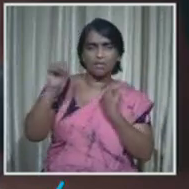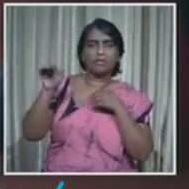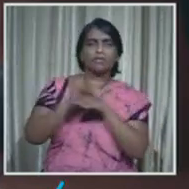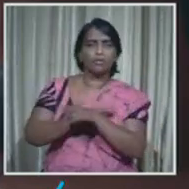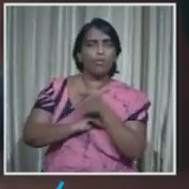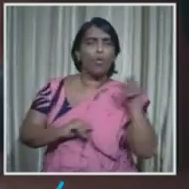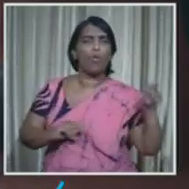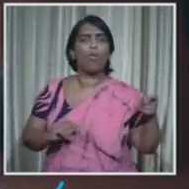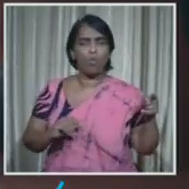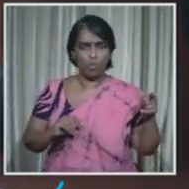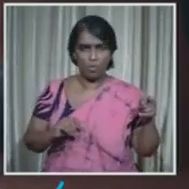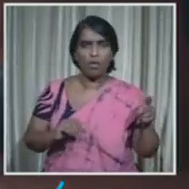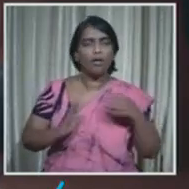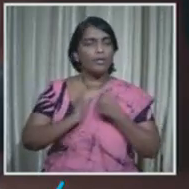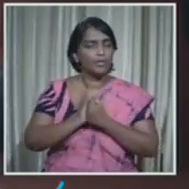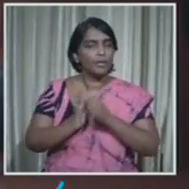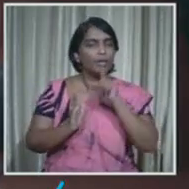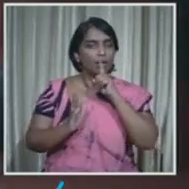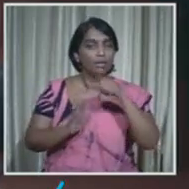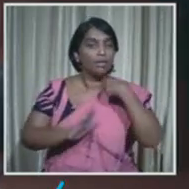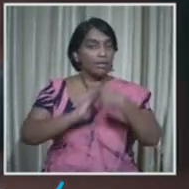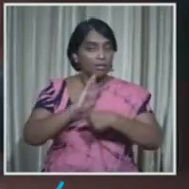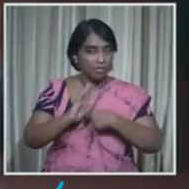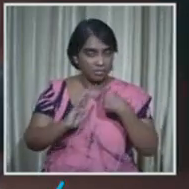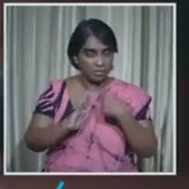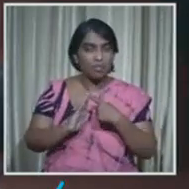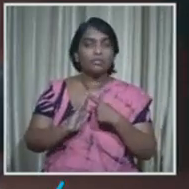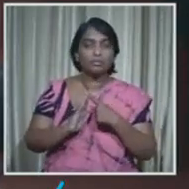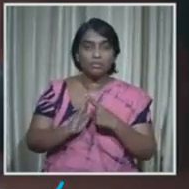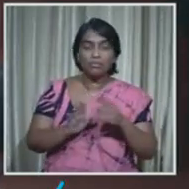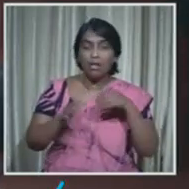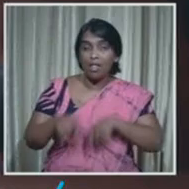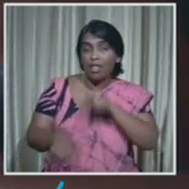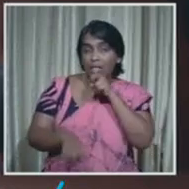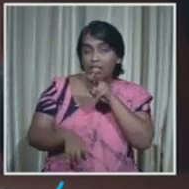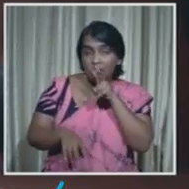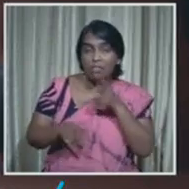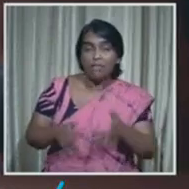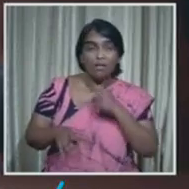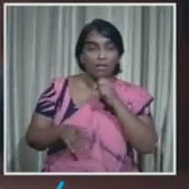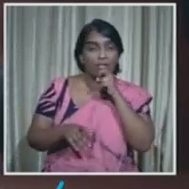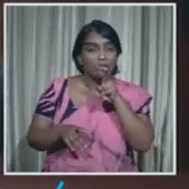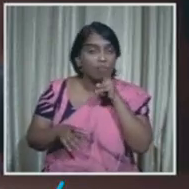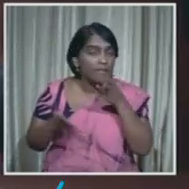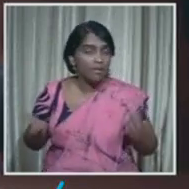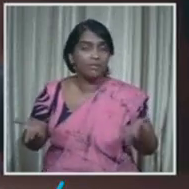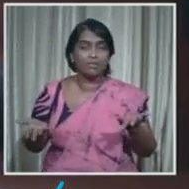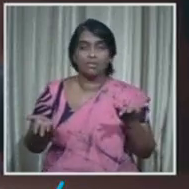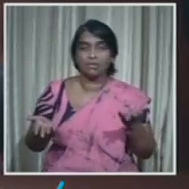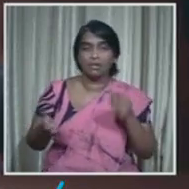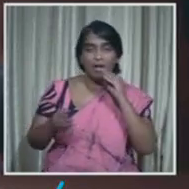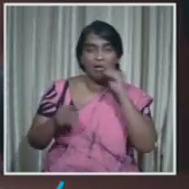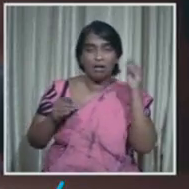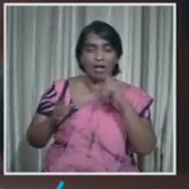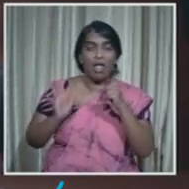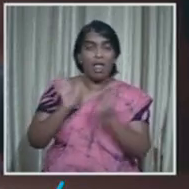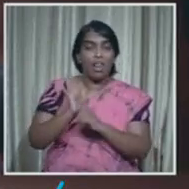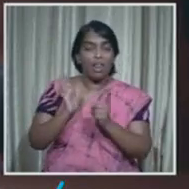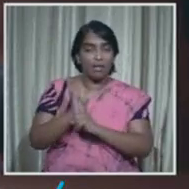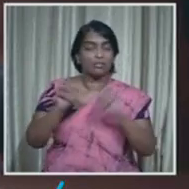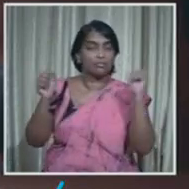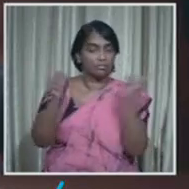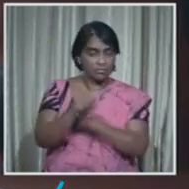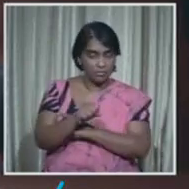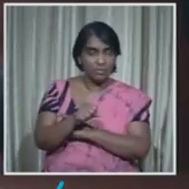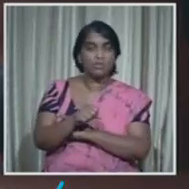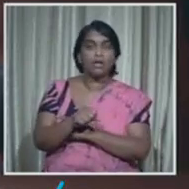කවුද ගරු කතානායකතුමනි මේ රටේ අමු දවල් ගරු කතානායකතුමනි ලසන්ත වික්‍රමතුංගගේ ඝාතනය කරා